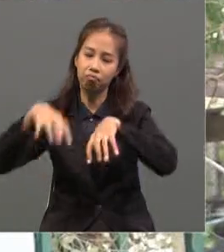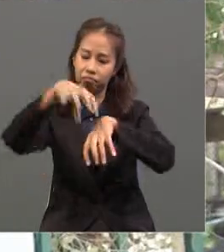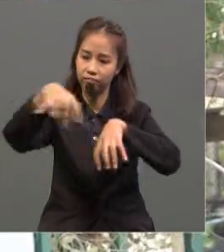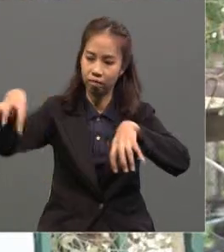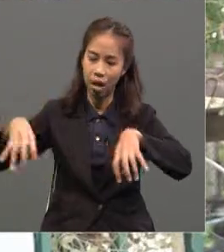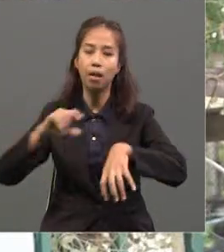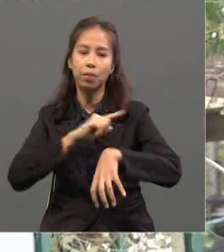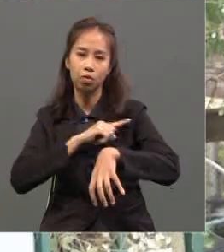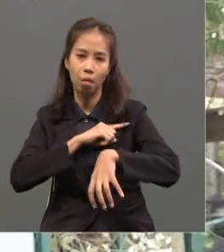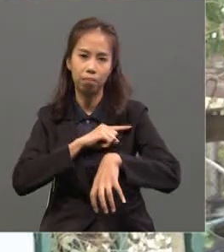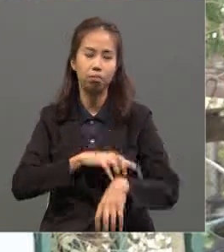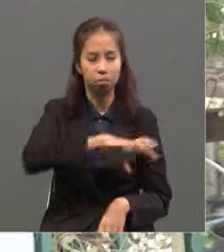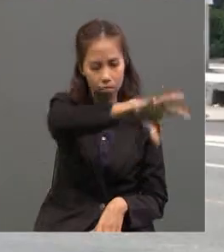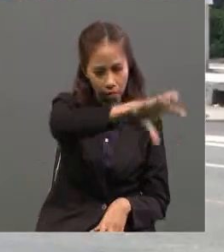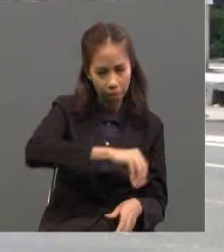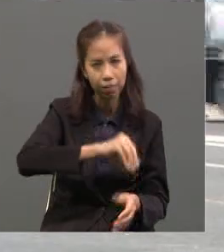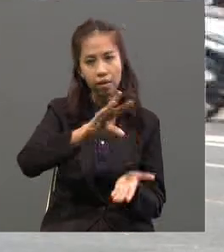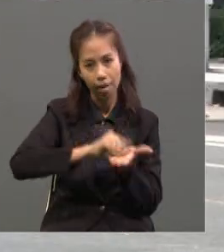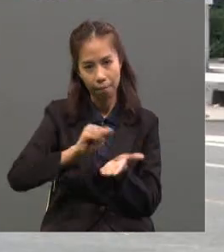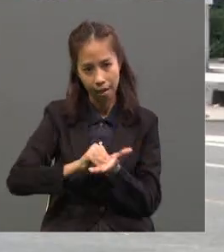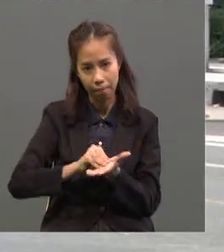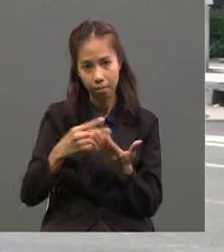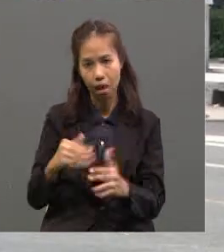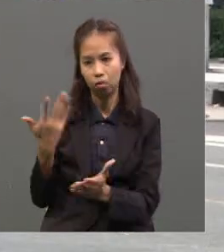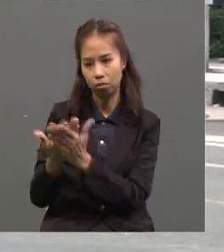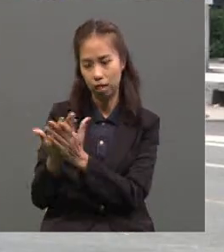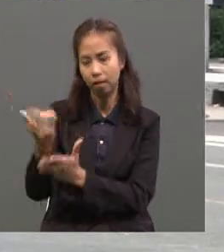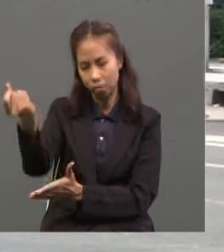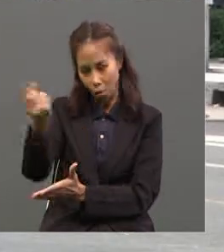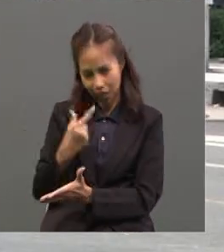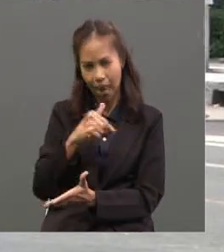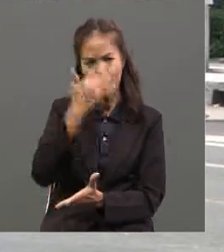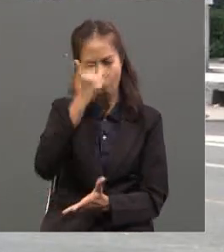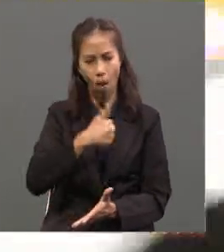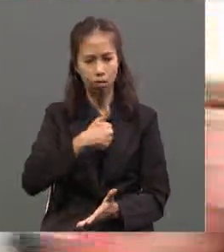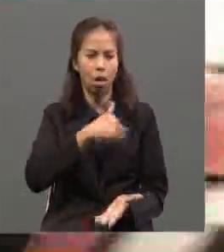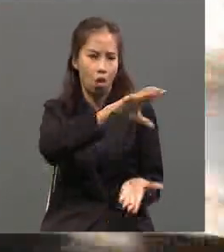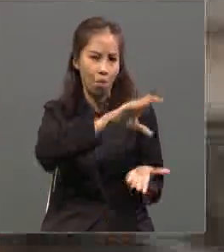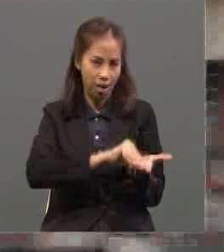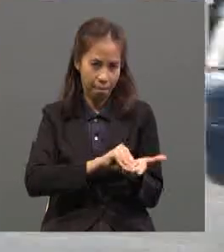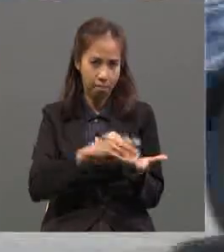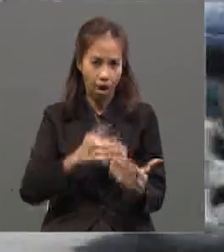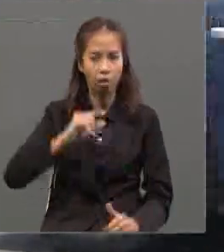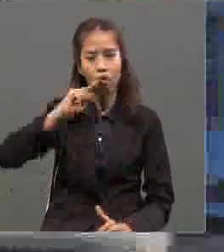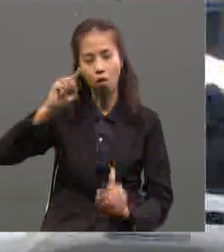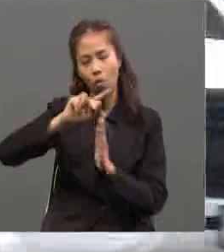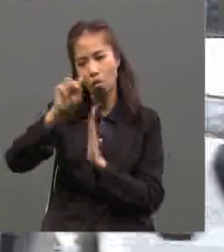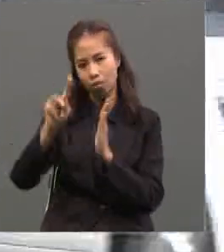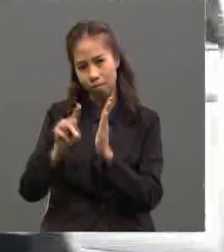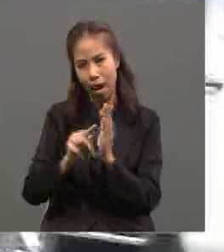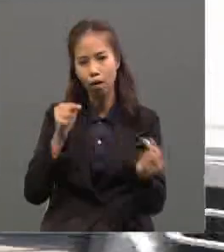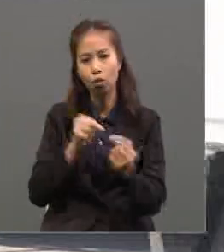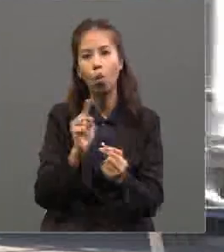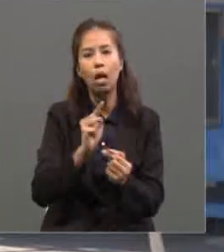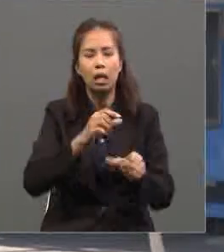ในพื้นที่เนี่ยเขาก็จะเป็นผู้จัดเก็บและเรียกค่าใช้จ่ายในการจัดเก็บด้วยพร้อมกับดำเนินคดีตามกฎหมายรักษาความสะอ